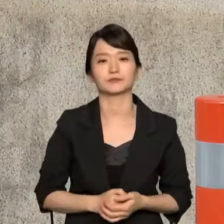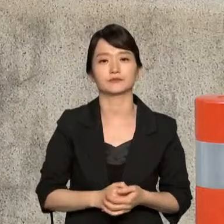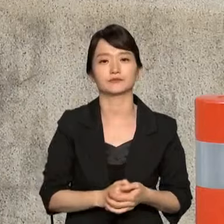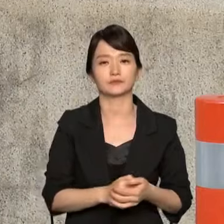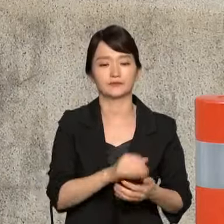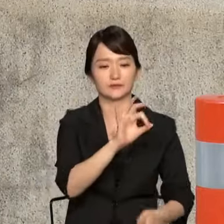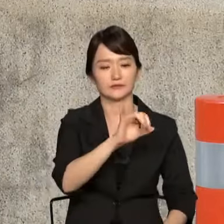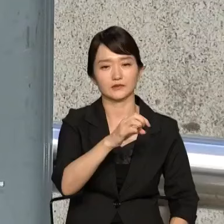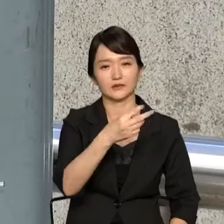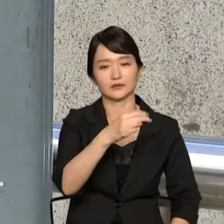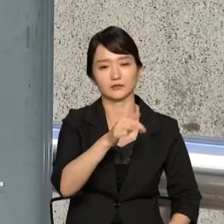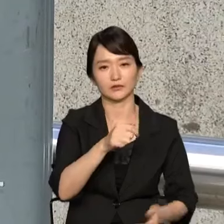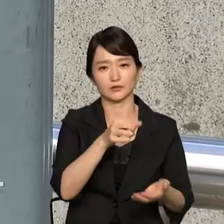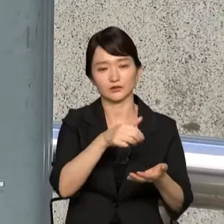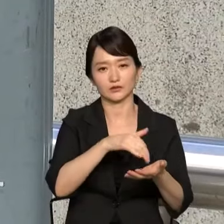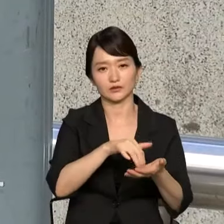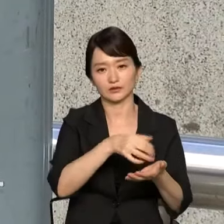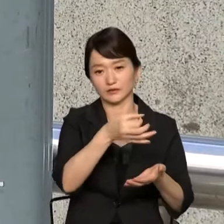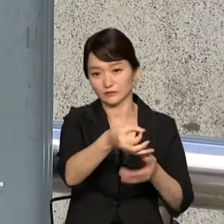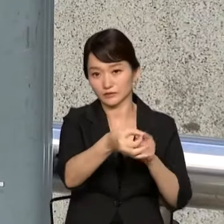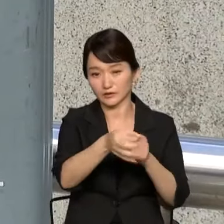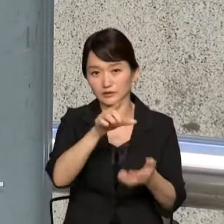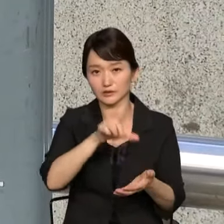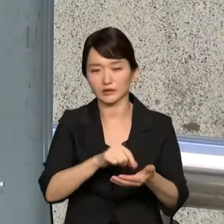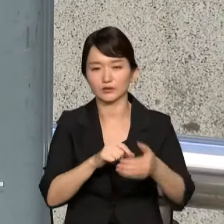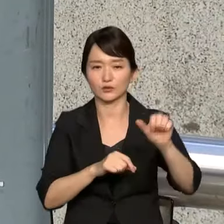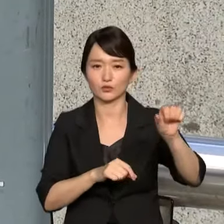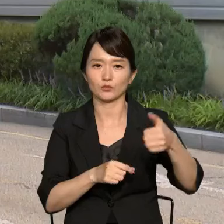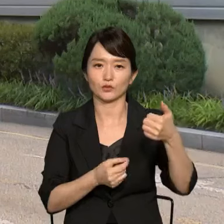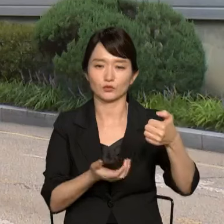앞으로 정산해야 할 판매 대금은 약 550억 원,